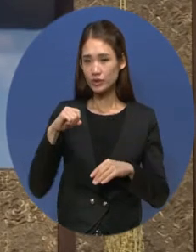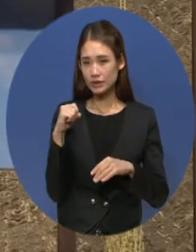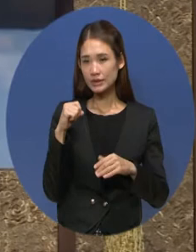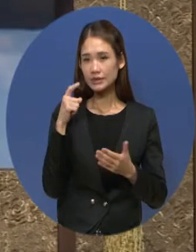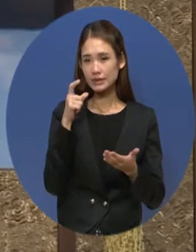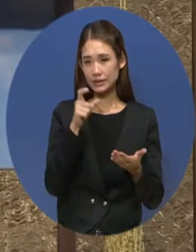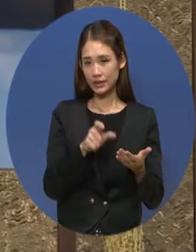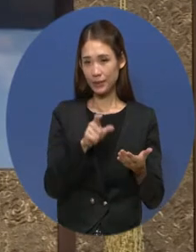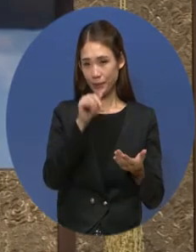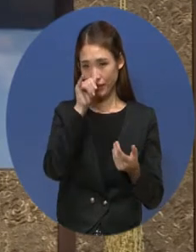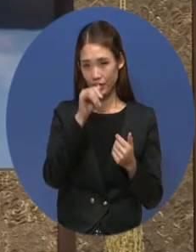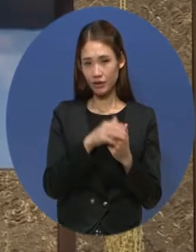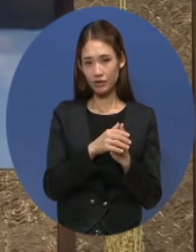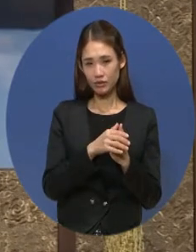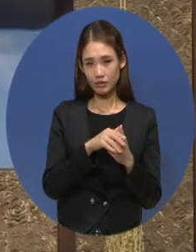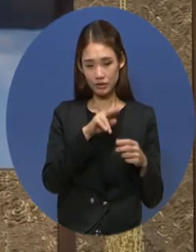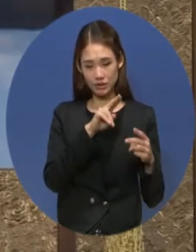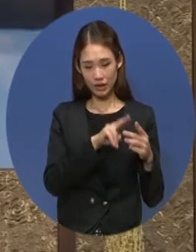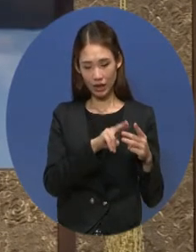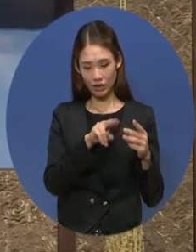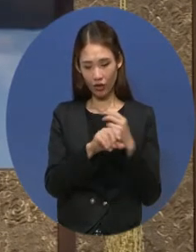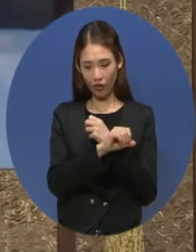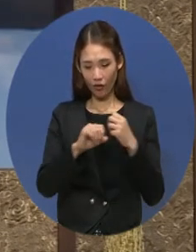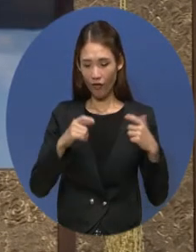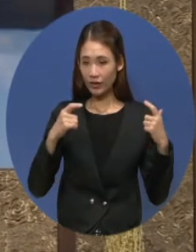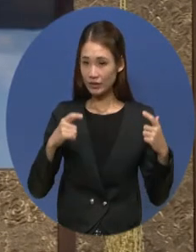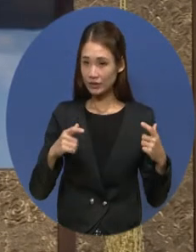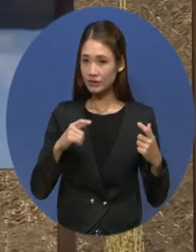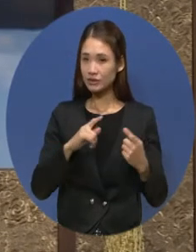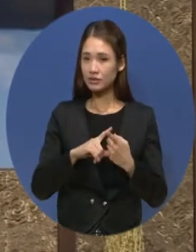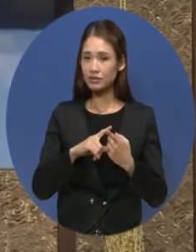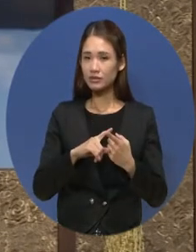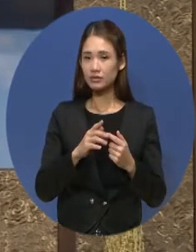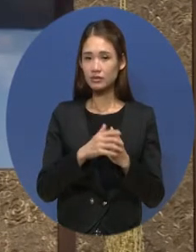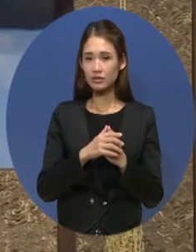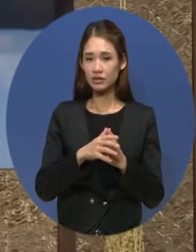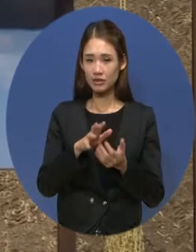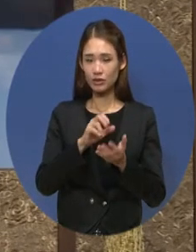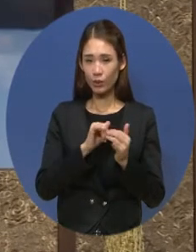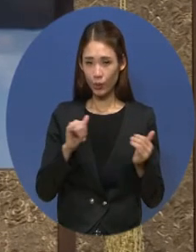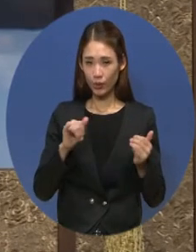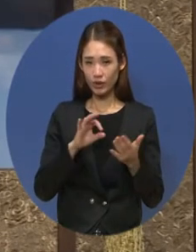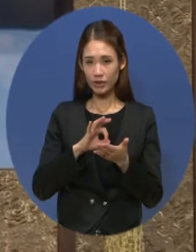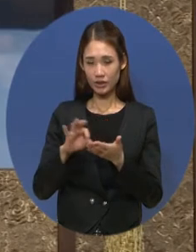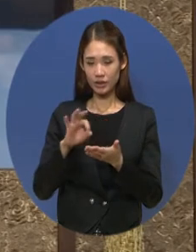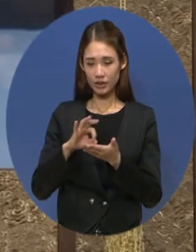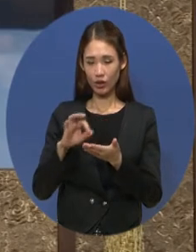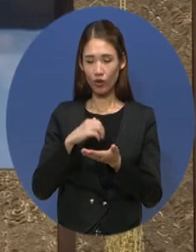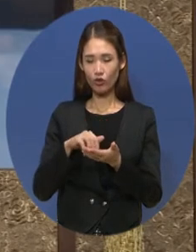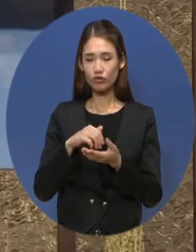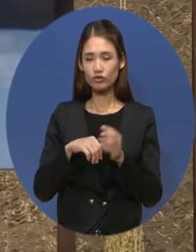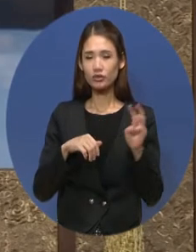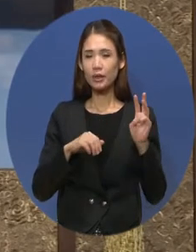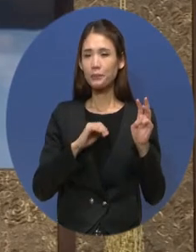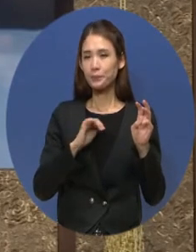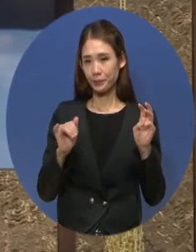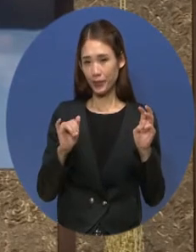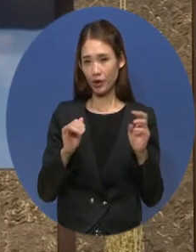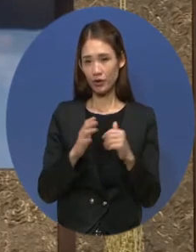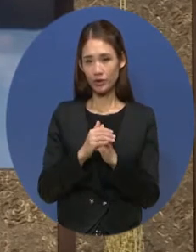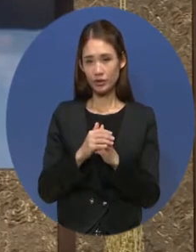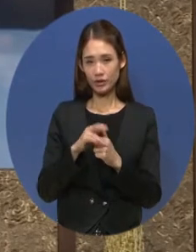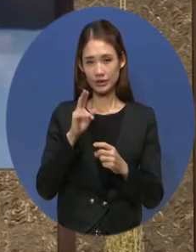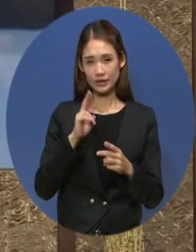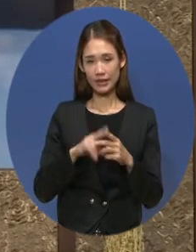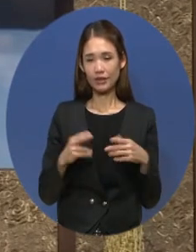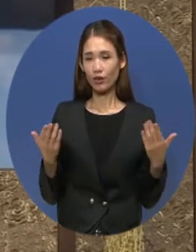그래서 온 센터에 대한 규모 라던가 이용이 4대 아닌 원정 원 수 30명 그 다음에 이제 센터에서 일하고